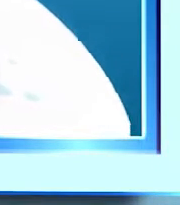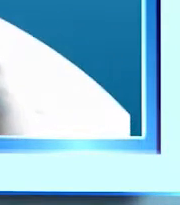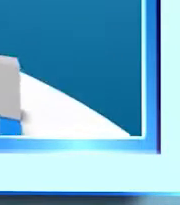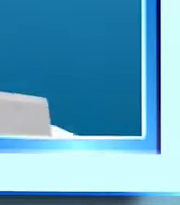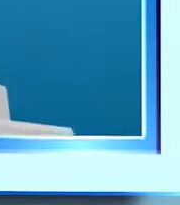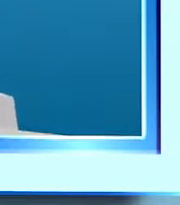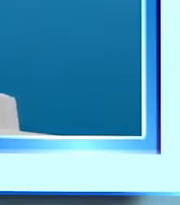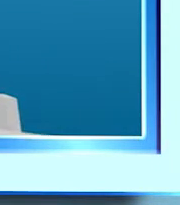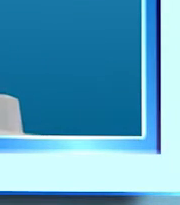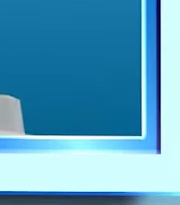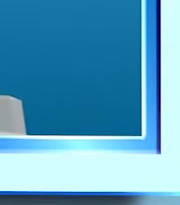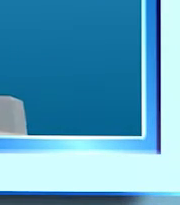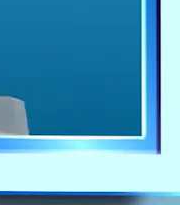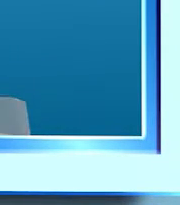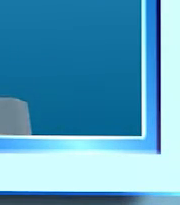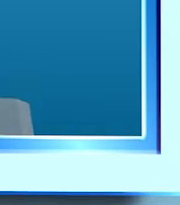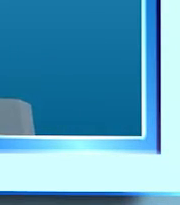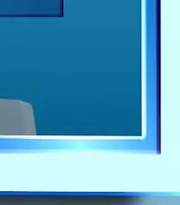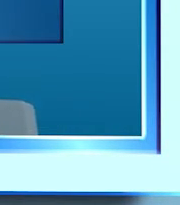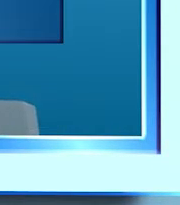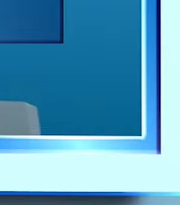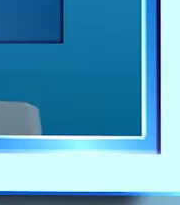울산 알림입니다.